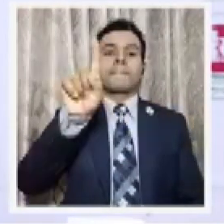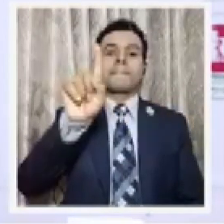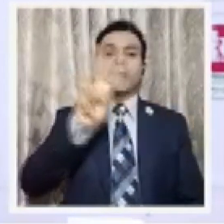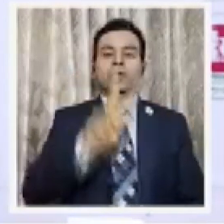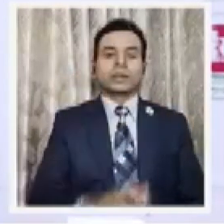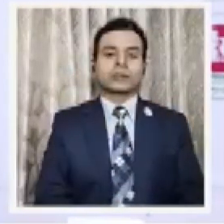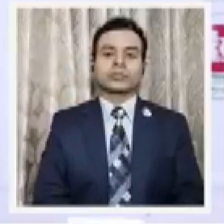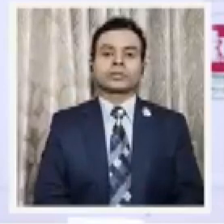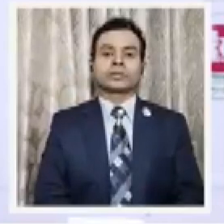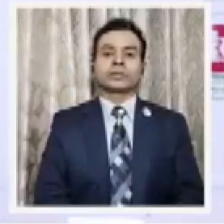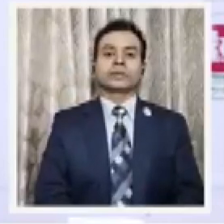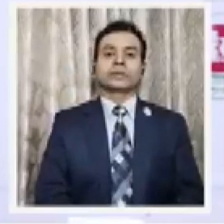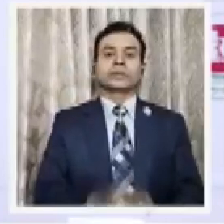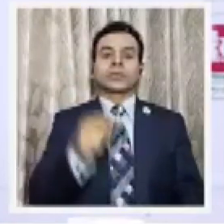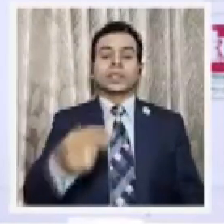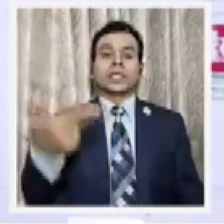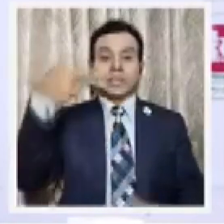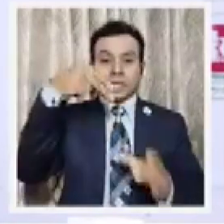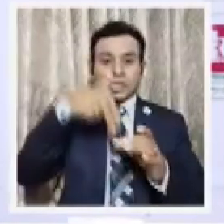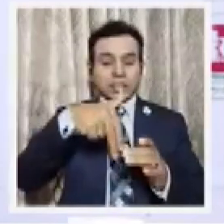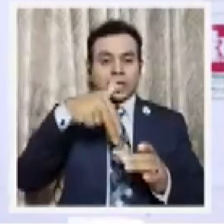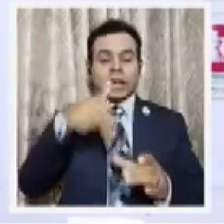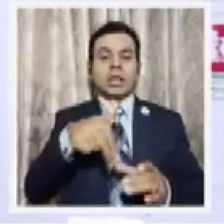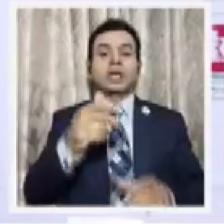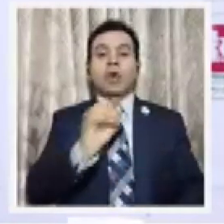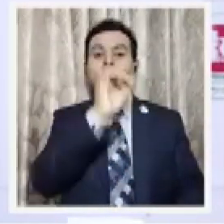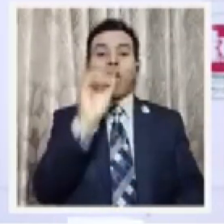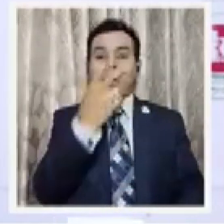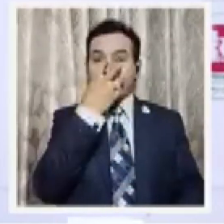এবং অক্সিজেন কনসেন্ট্রেটরের সংখ্যা 112টি।